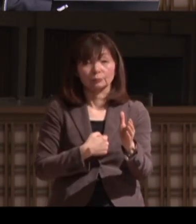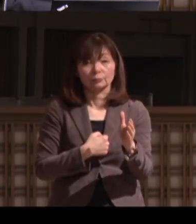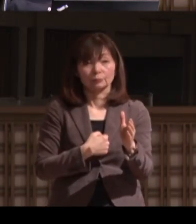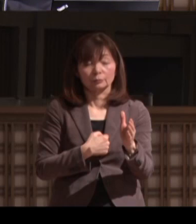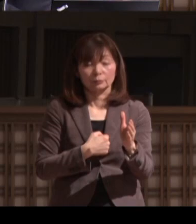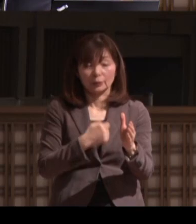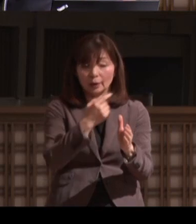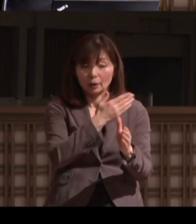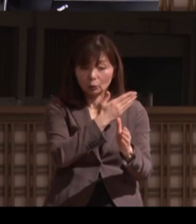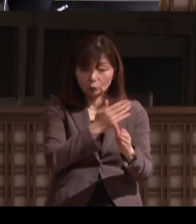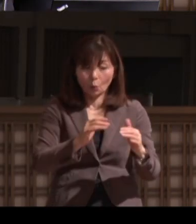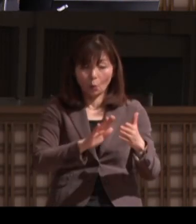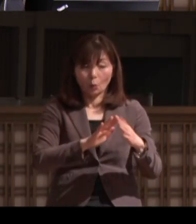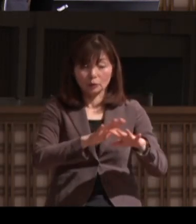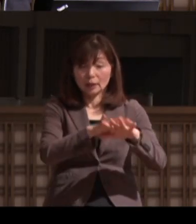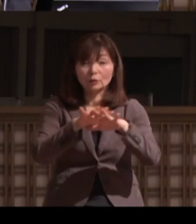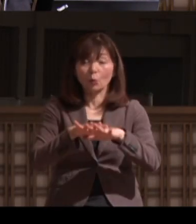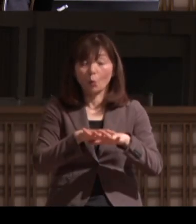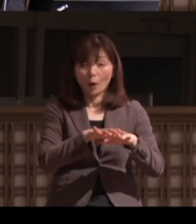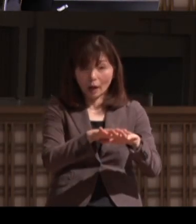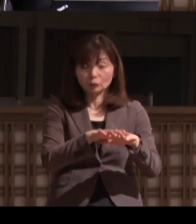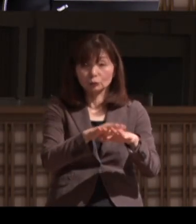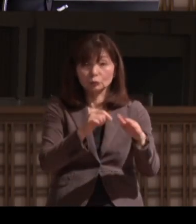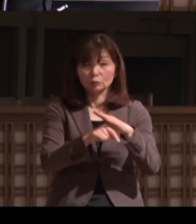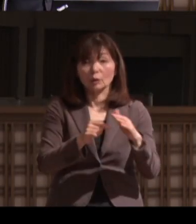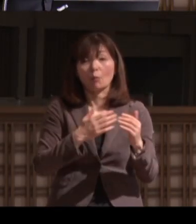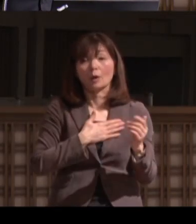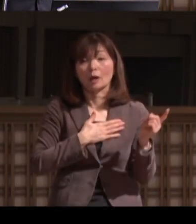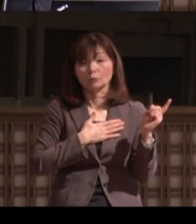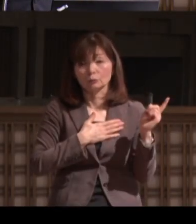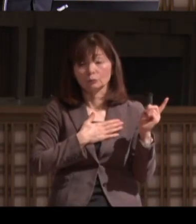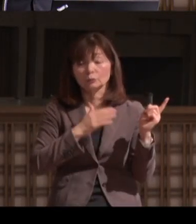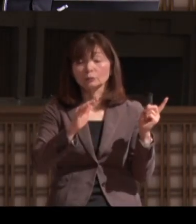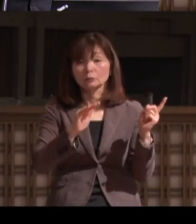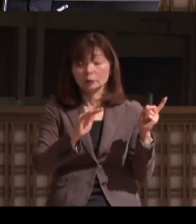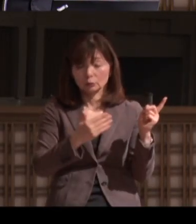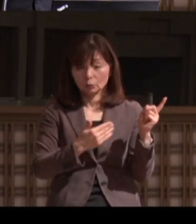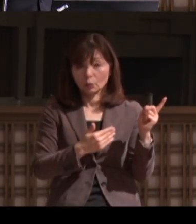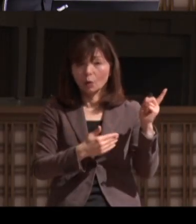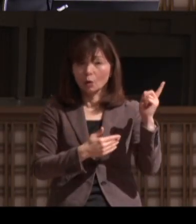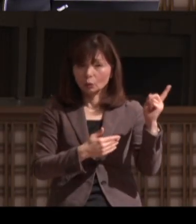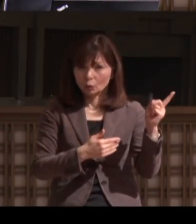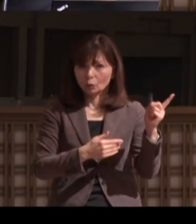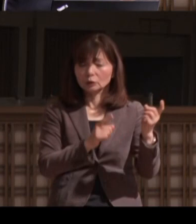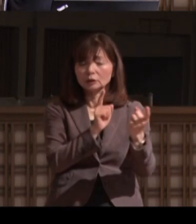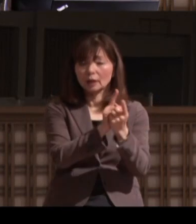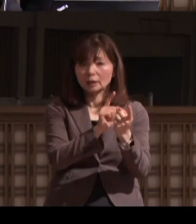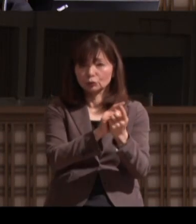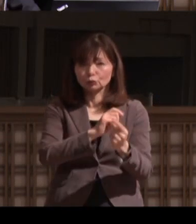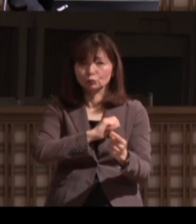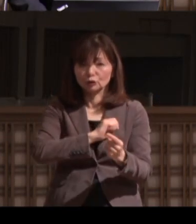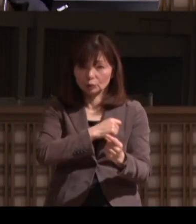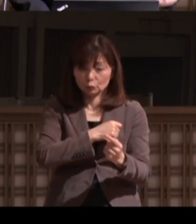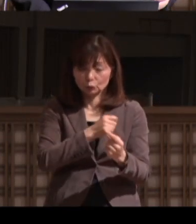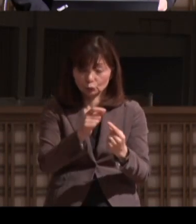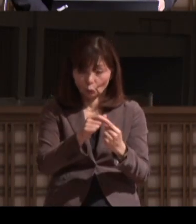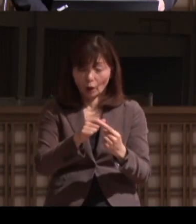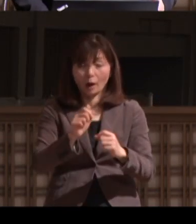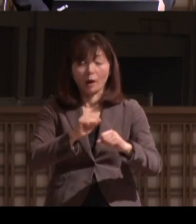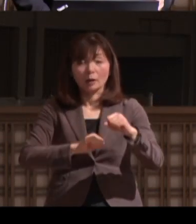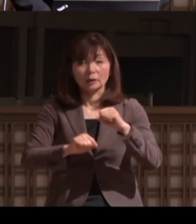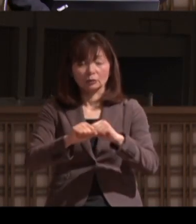ネットワークは分かるけどそこに対するそのなんて言うんですかね義務とかえ